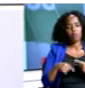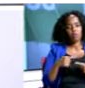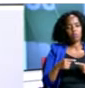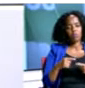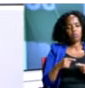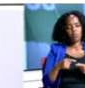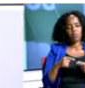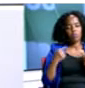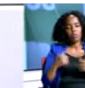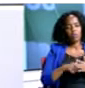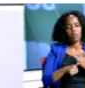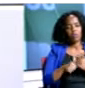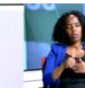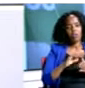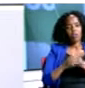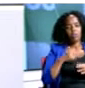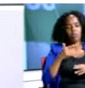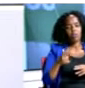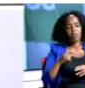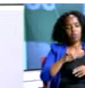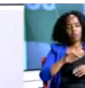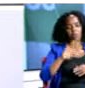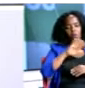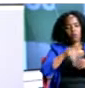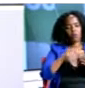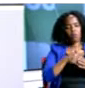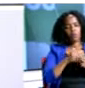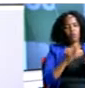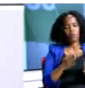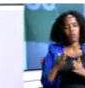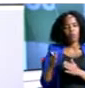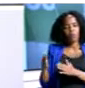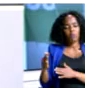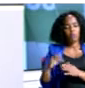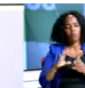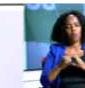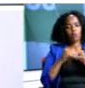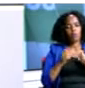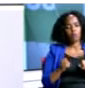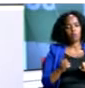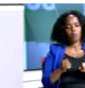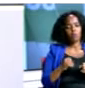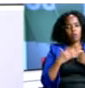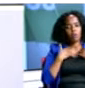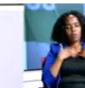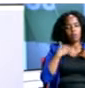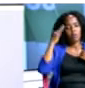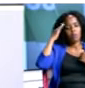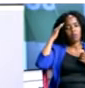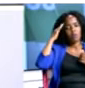e danka kasi umo wande namuf gema hundanu nemni kopi tew dendaw kaba kana jechunimmo